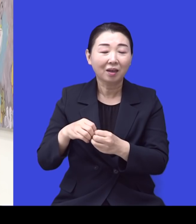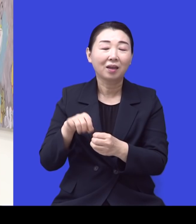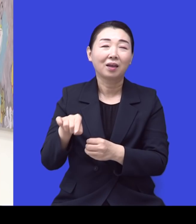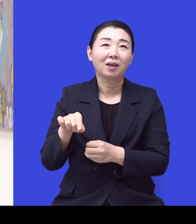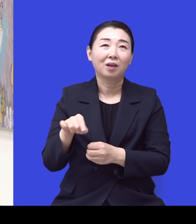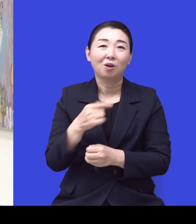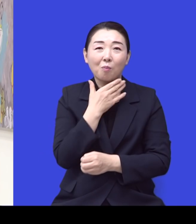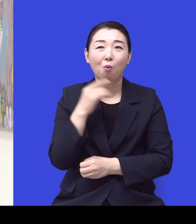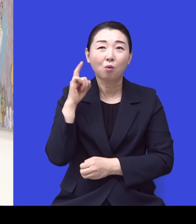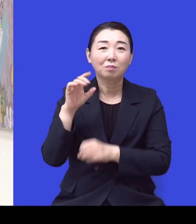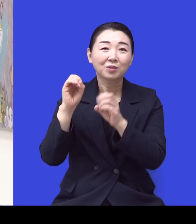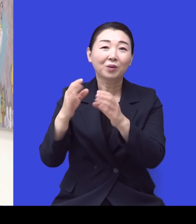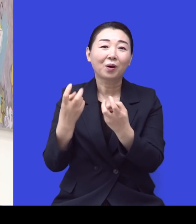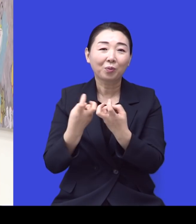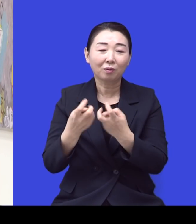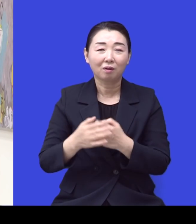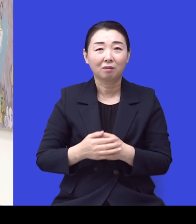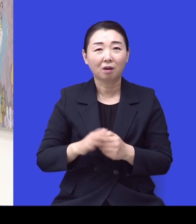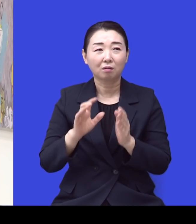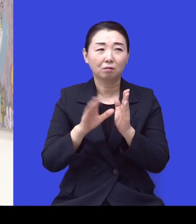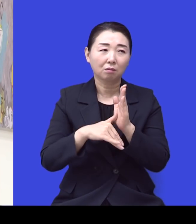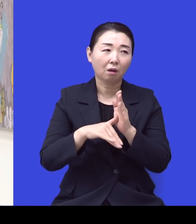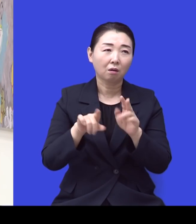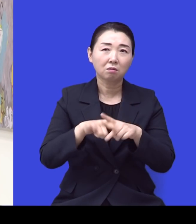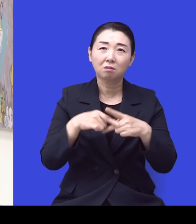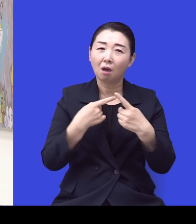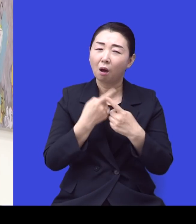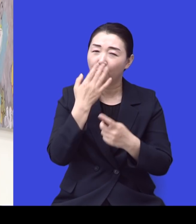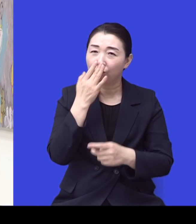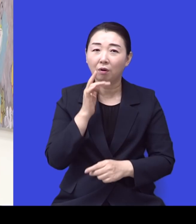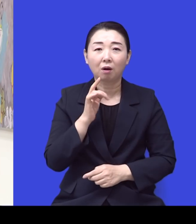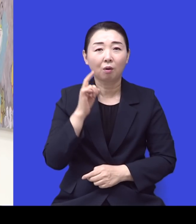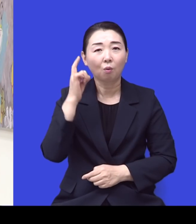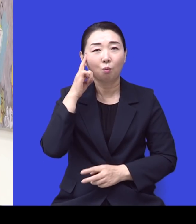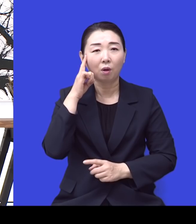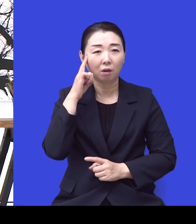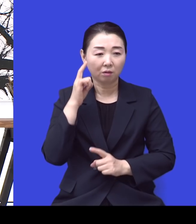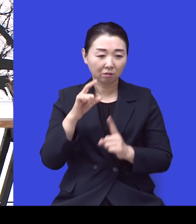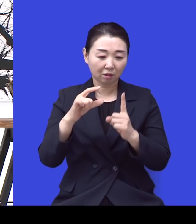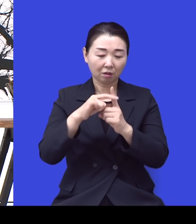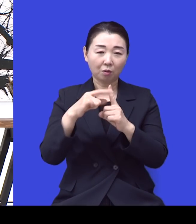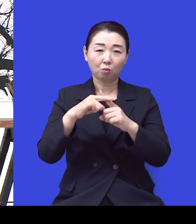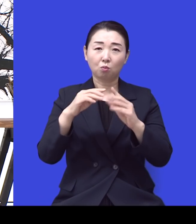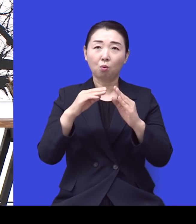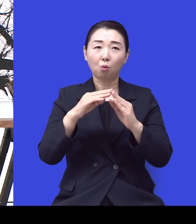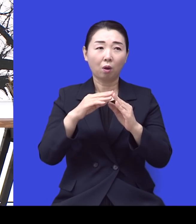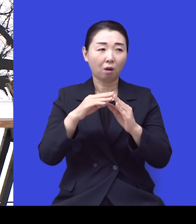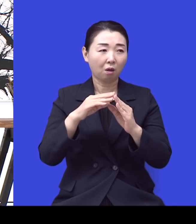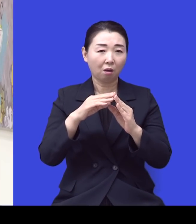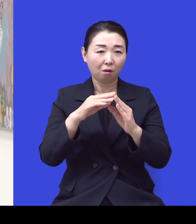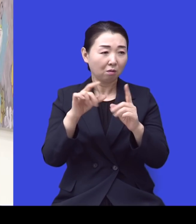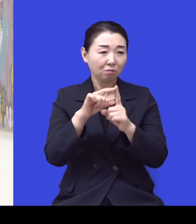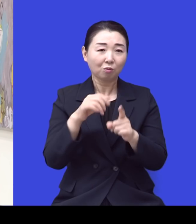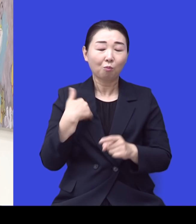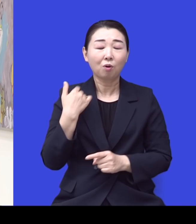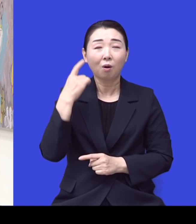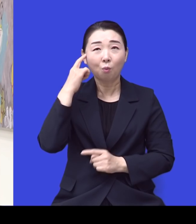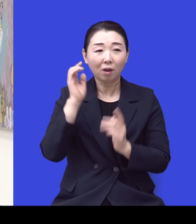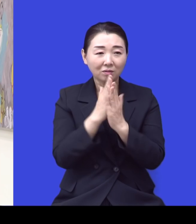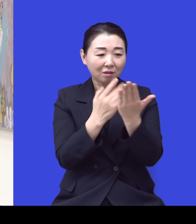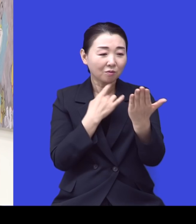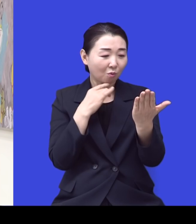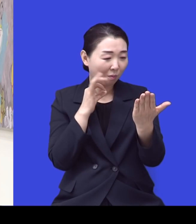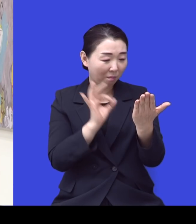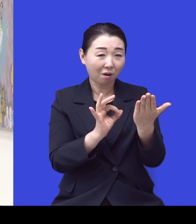그러니까 저는 그 당시 이해가 안 되실 수 있는데 교회라는 단어를 몰랐어요. 네. 아. 교과서에서만 그냥 봤지